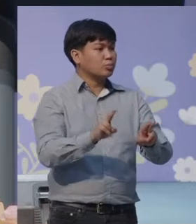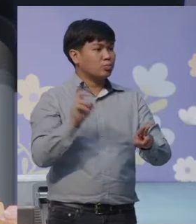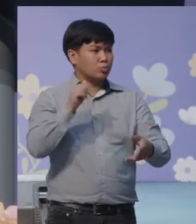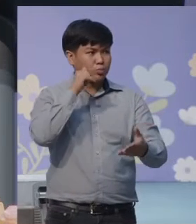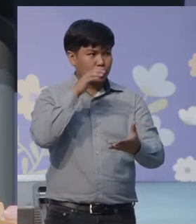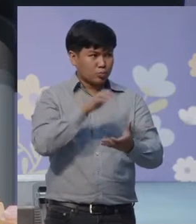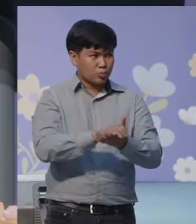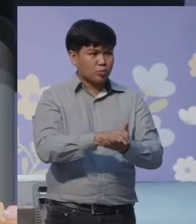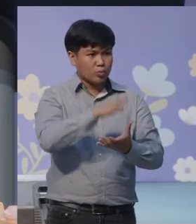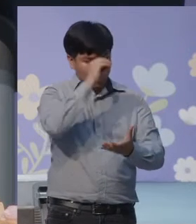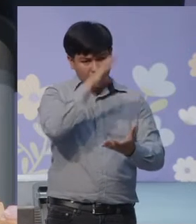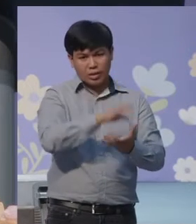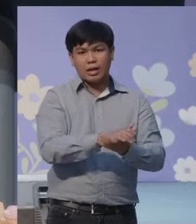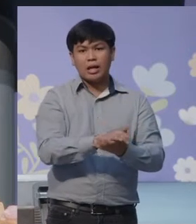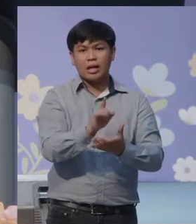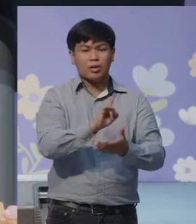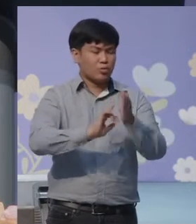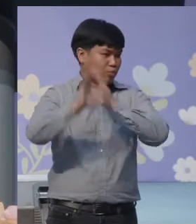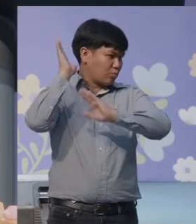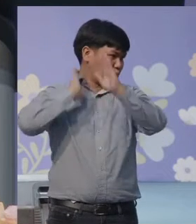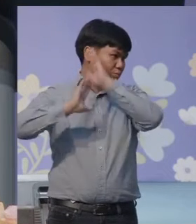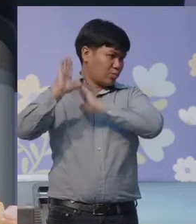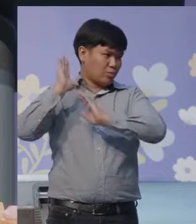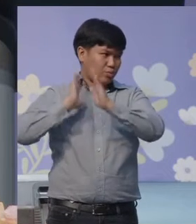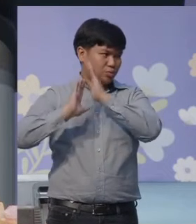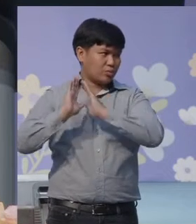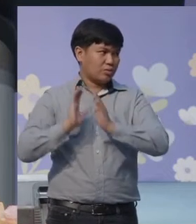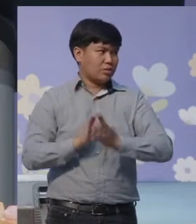na, 12 taon na nakakaraan.